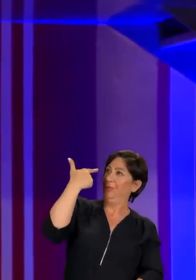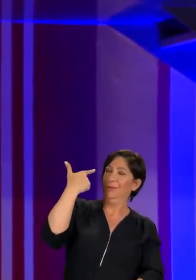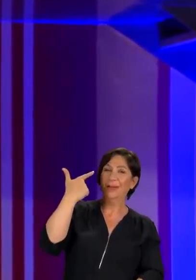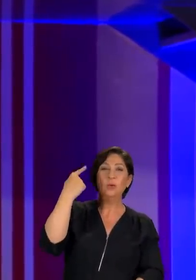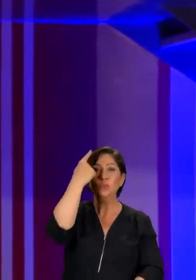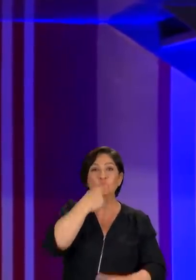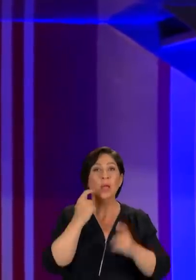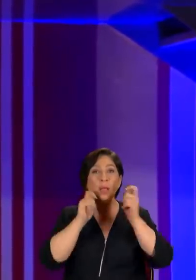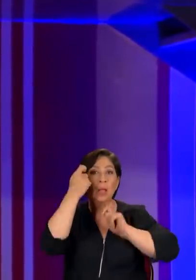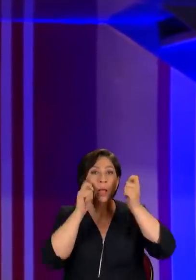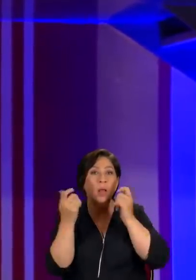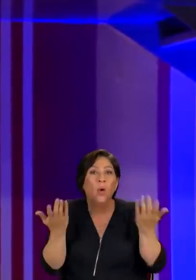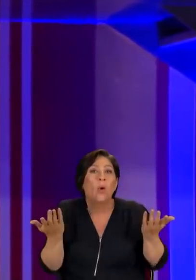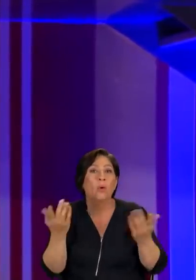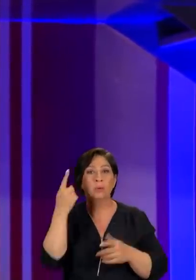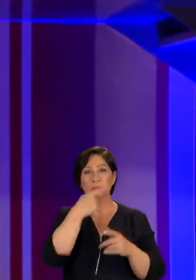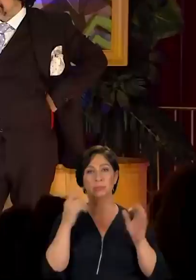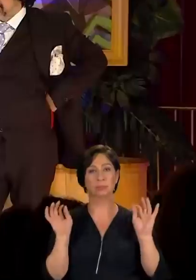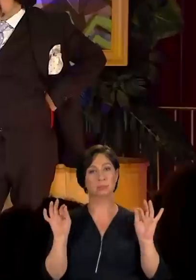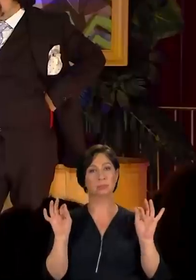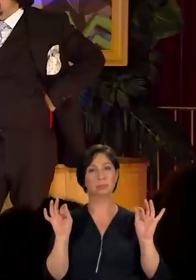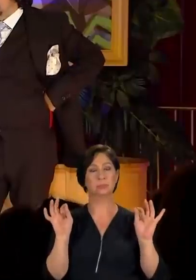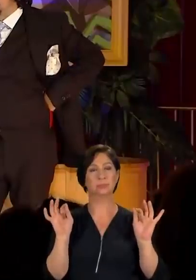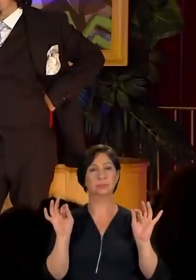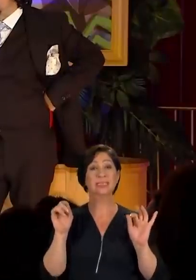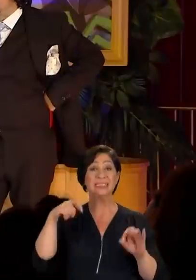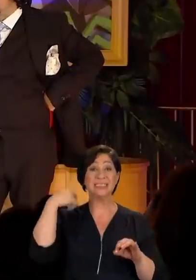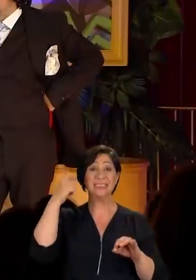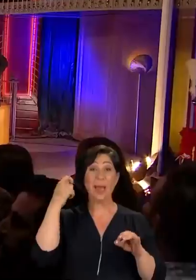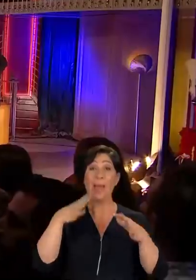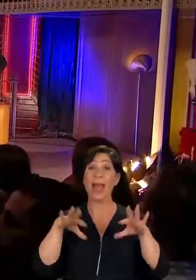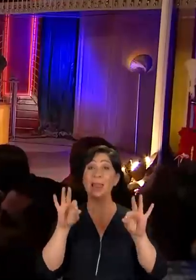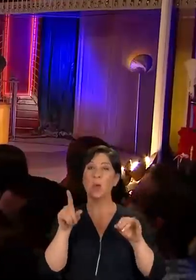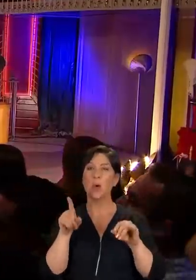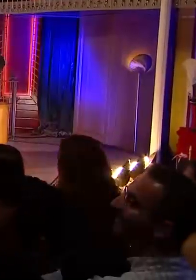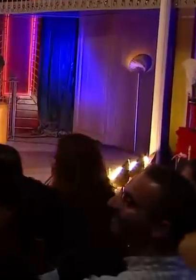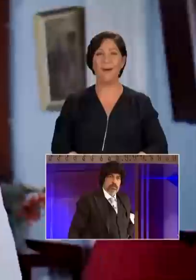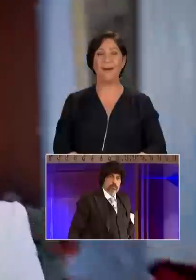Çünkü yüzde hiçbir ifade değişikliği olmuyor. Evet. İşte sinema hallediyor. Devam.